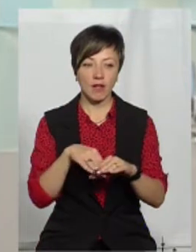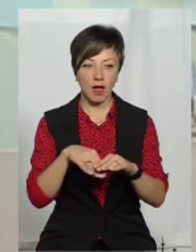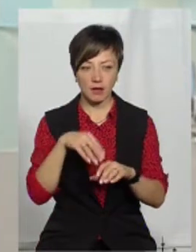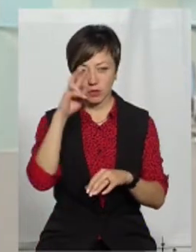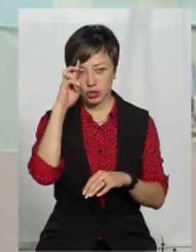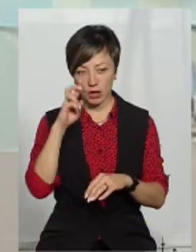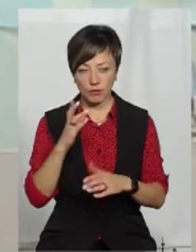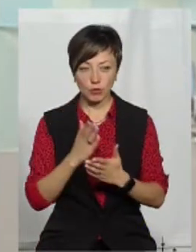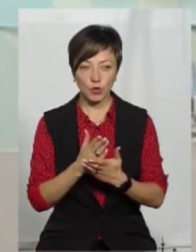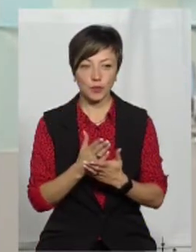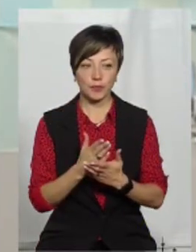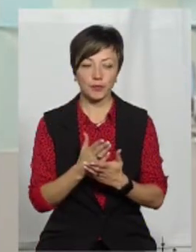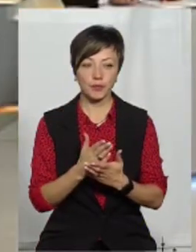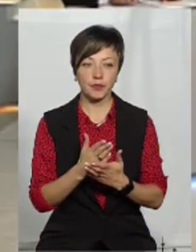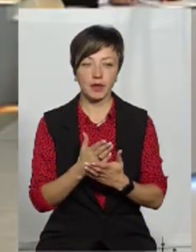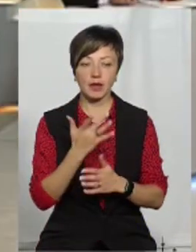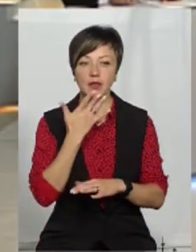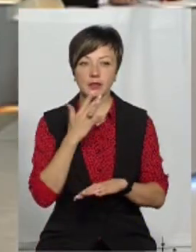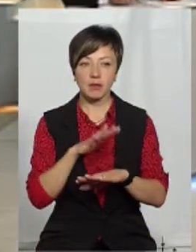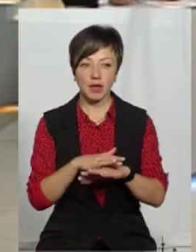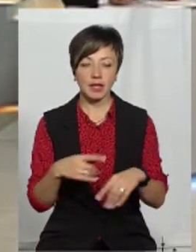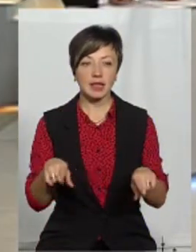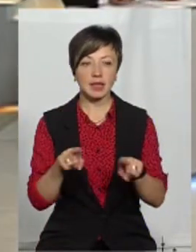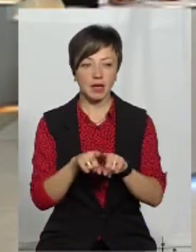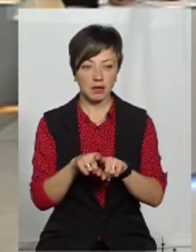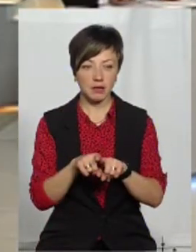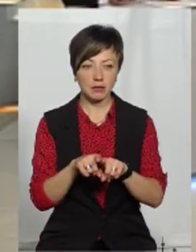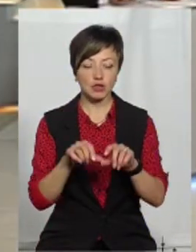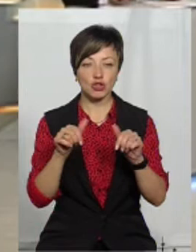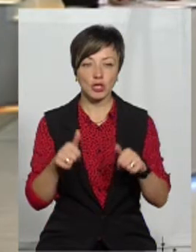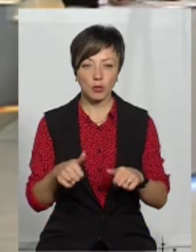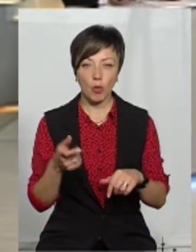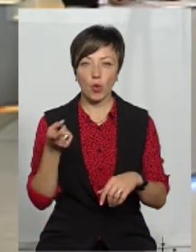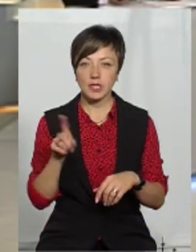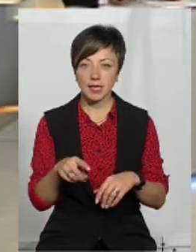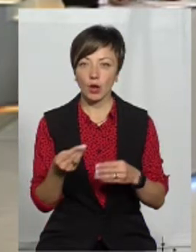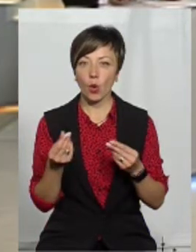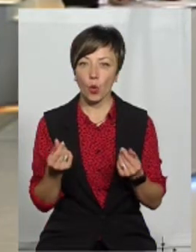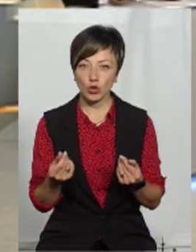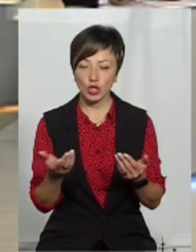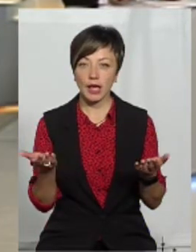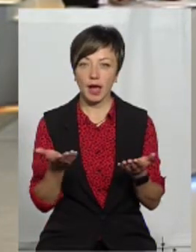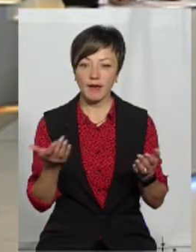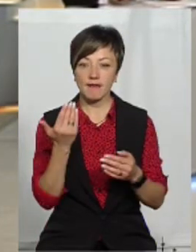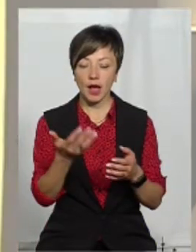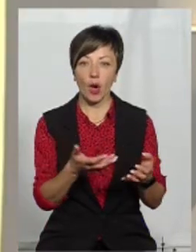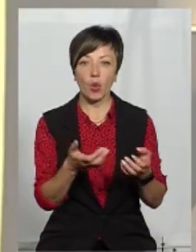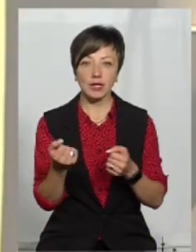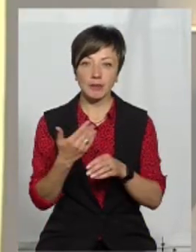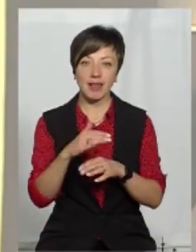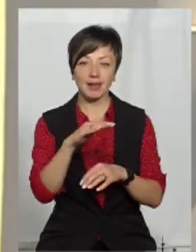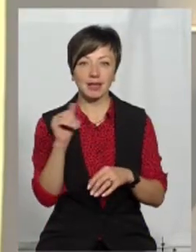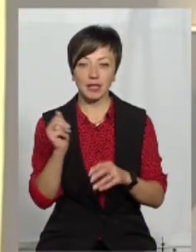при уряді Нацбанку. І таким чином, оскільки ті кошти, які ви отримали